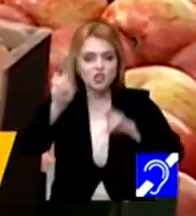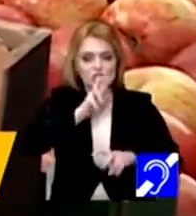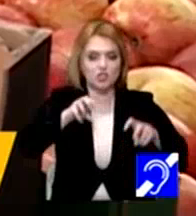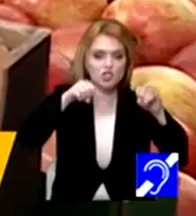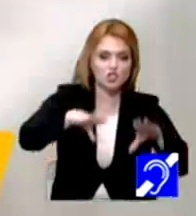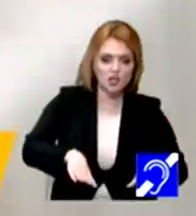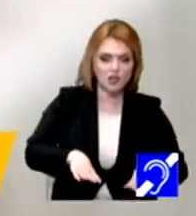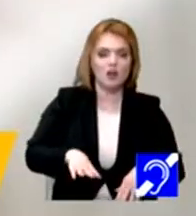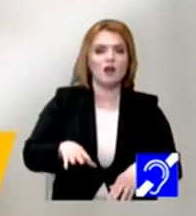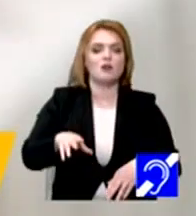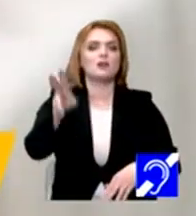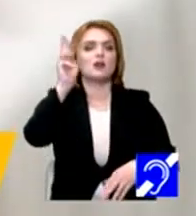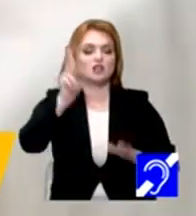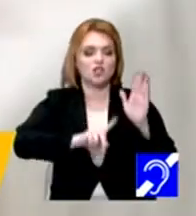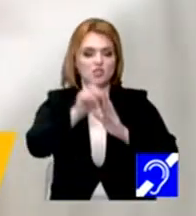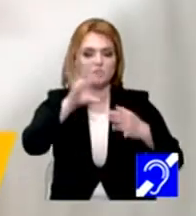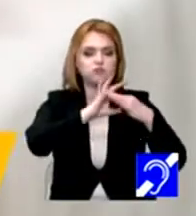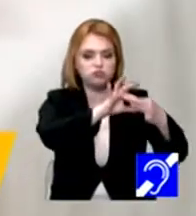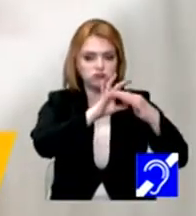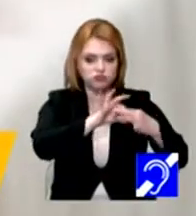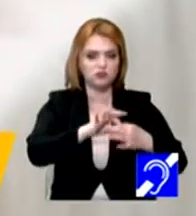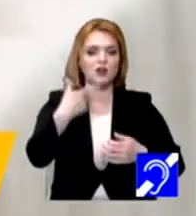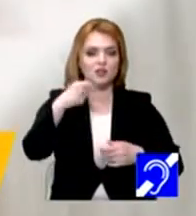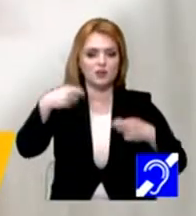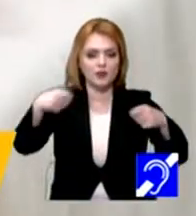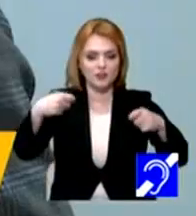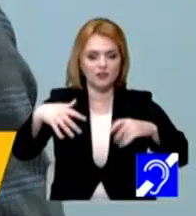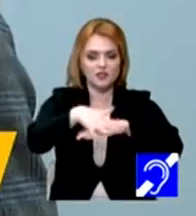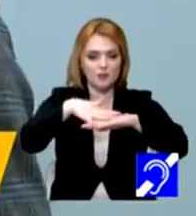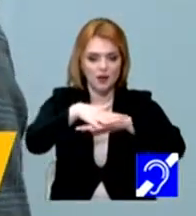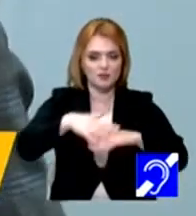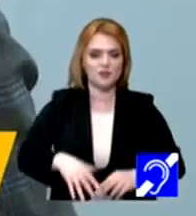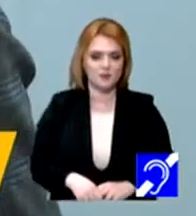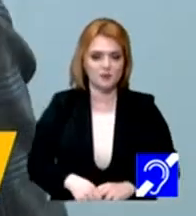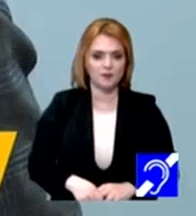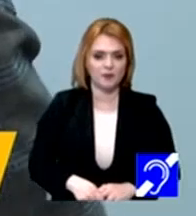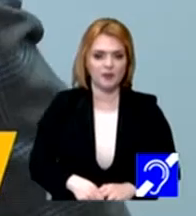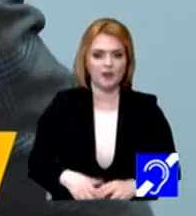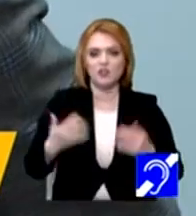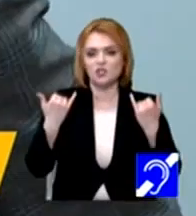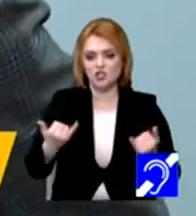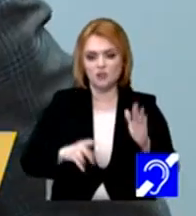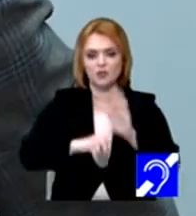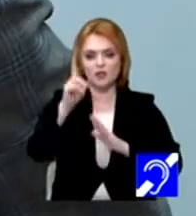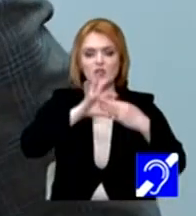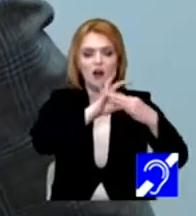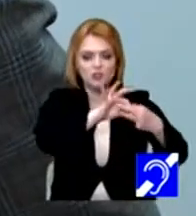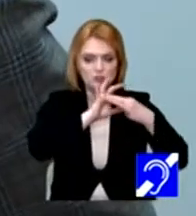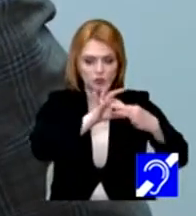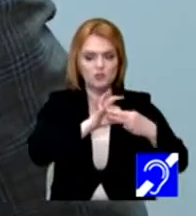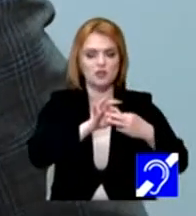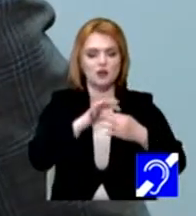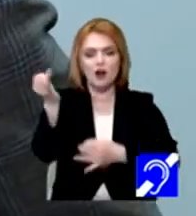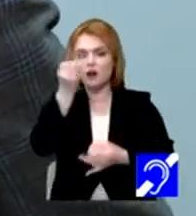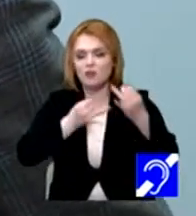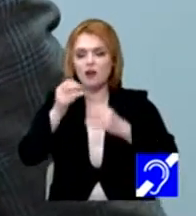potențialii parteneri pe piețe alternative, inclusiv din Uniunea Europeană. Suntem în discuții cu parteneri din Orientul Mijlociu